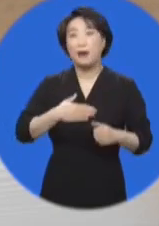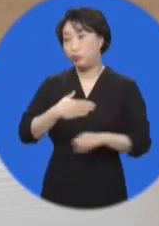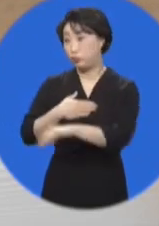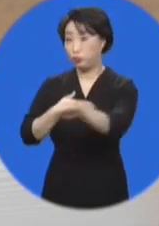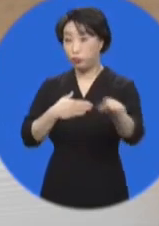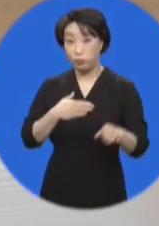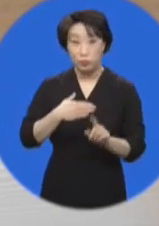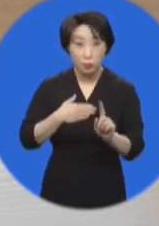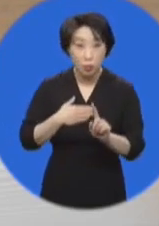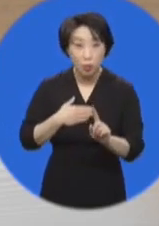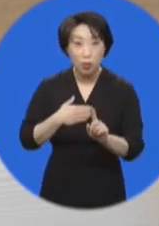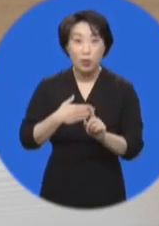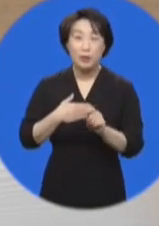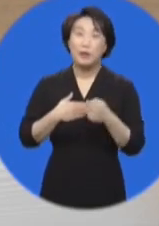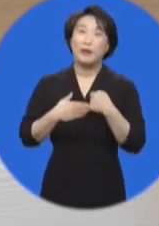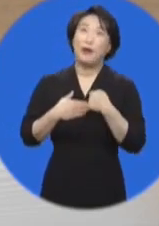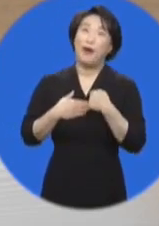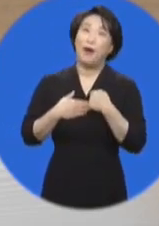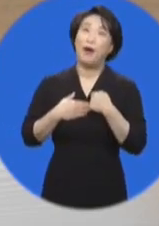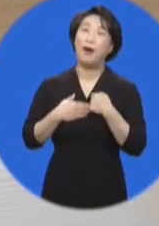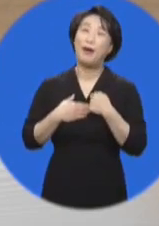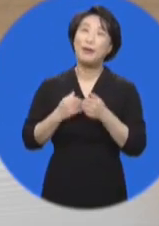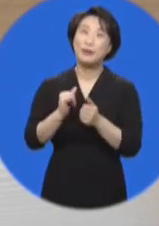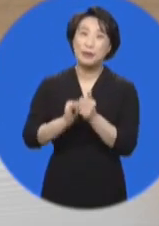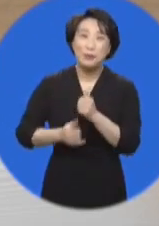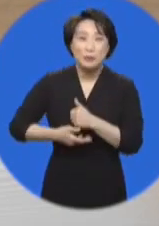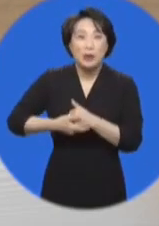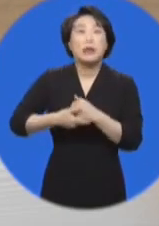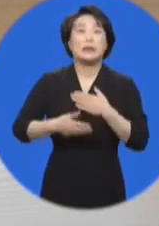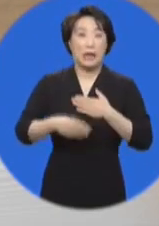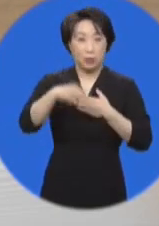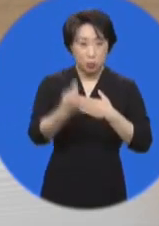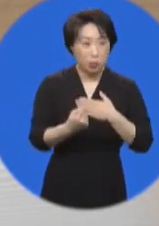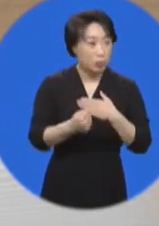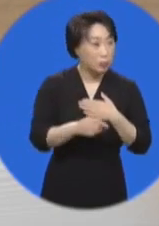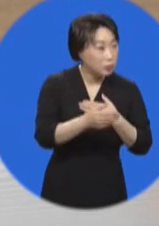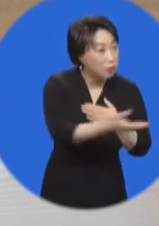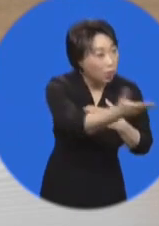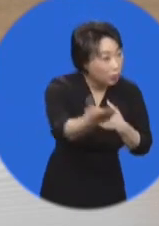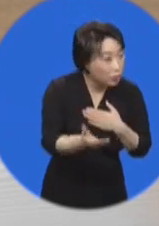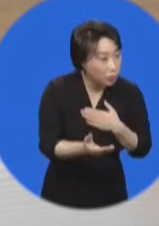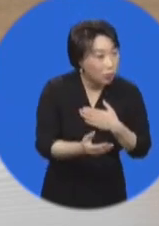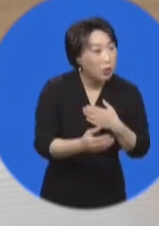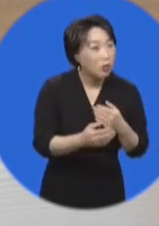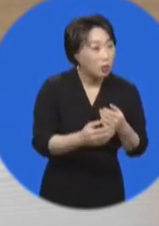우리는 이렇게 우리를 섬겼으니 너도 섬김 받으라고